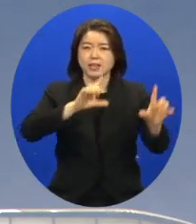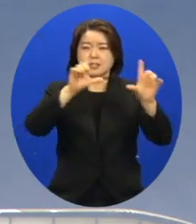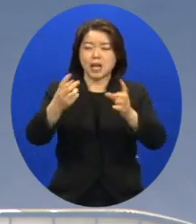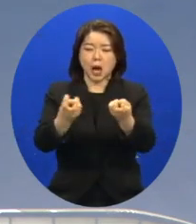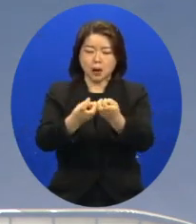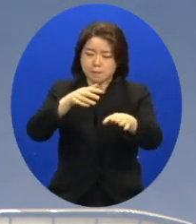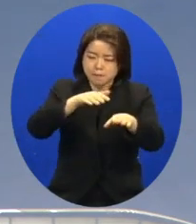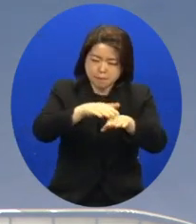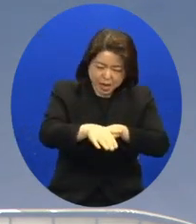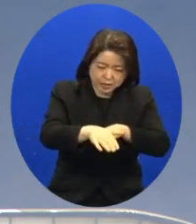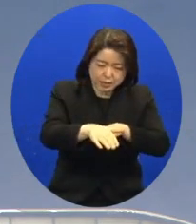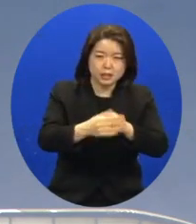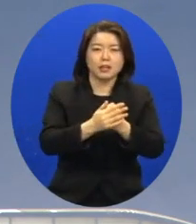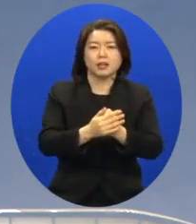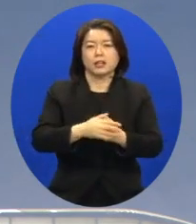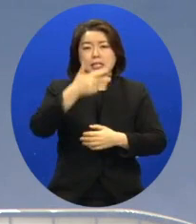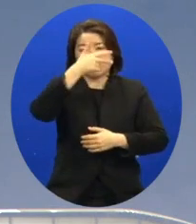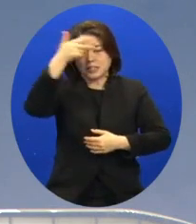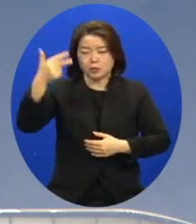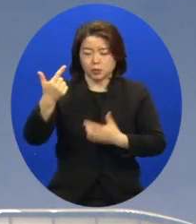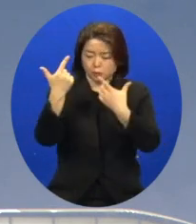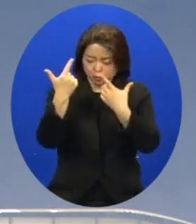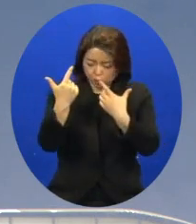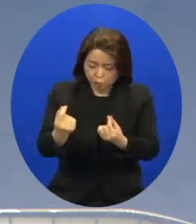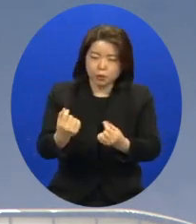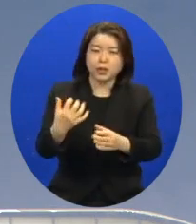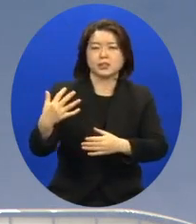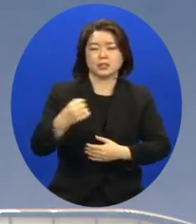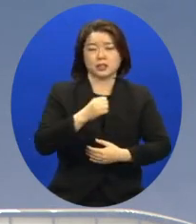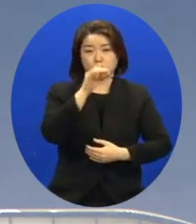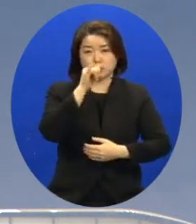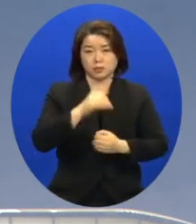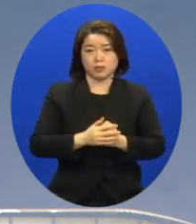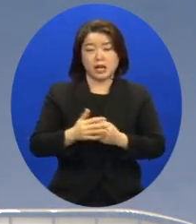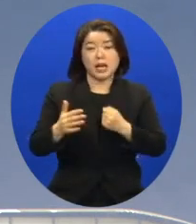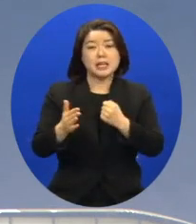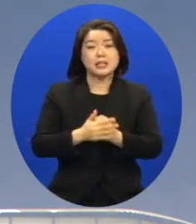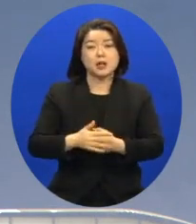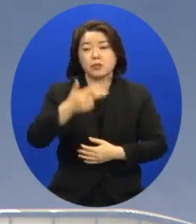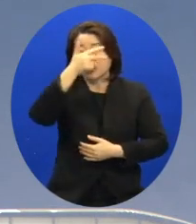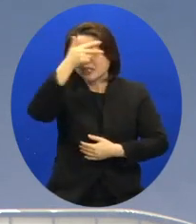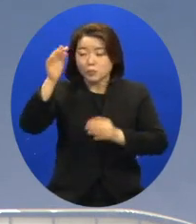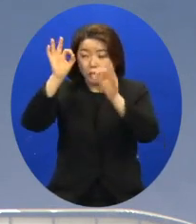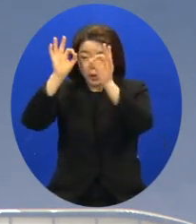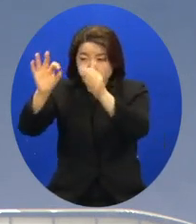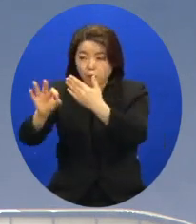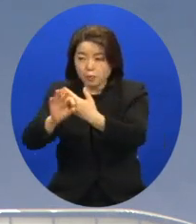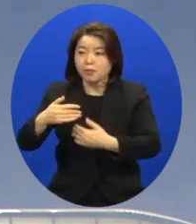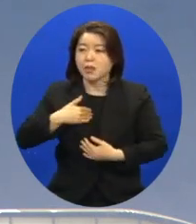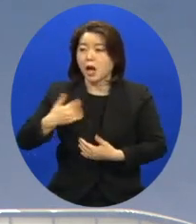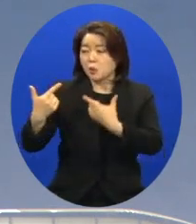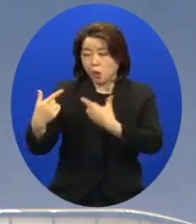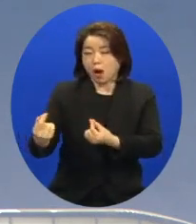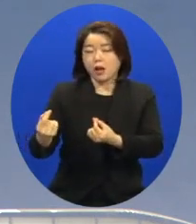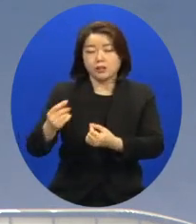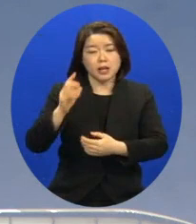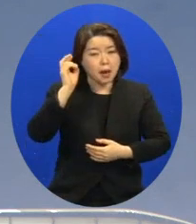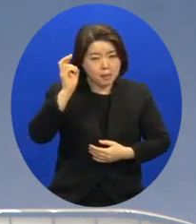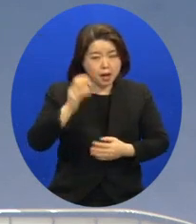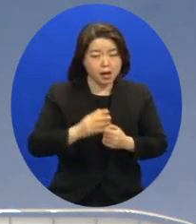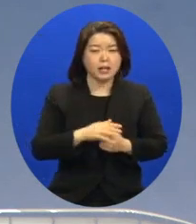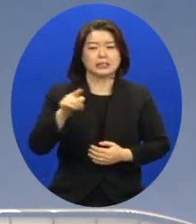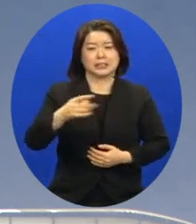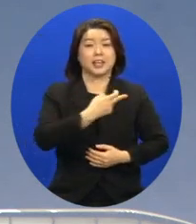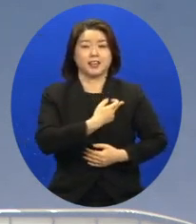방식을 디모데도 그대로 가지고 있습니다. 그래서 디모데 보면 나보는 것 같을 것입니다. 그게 제자인